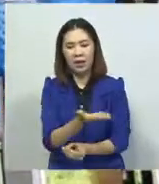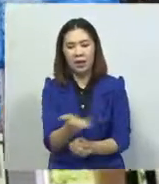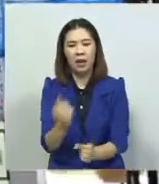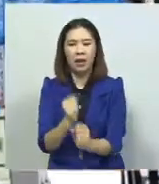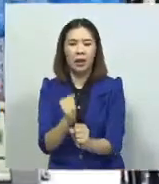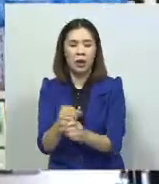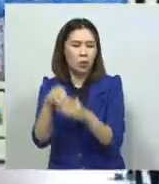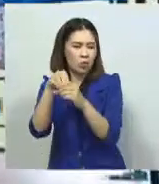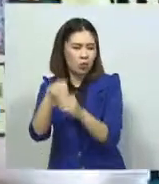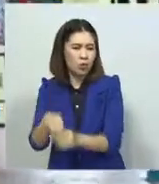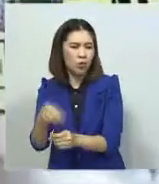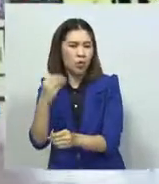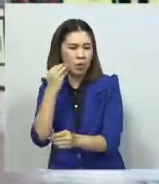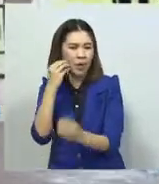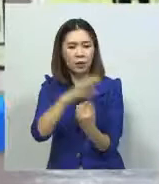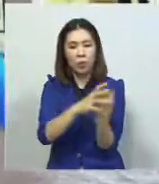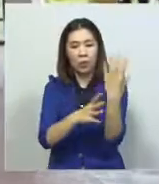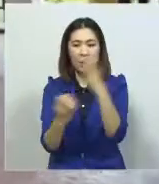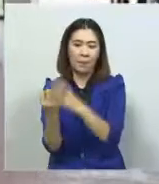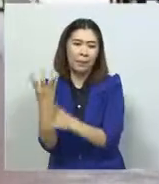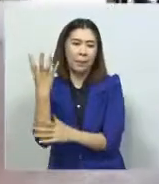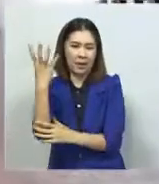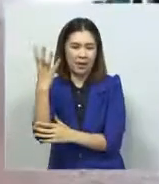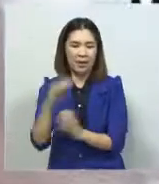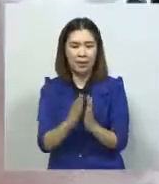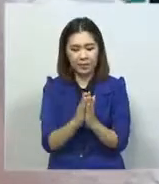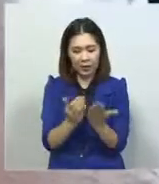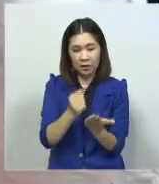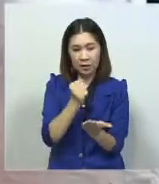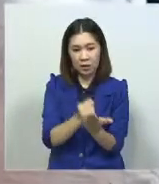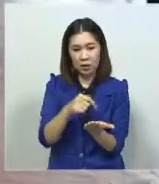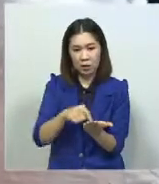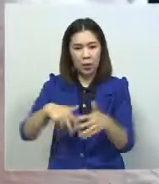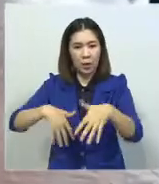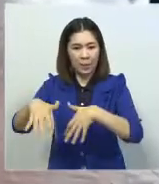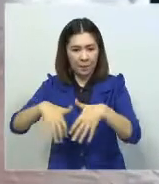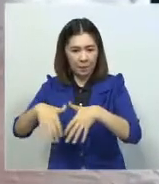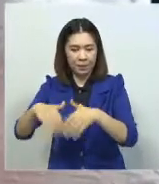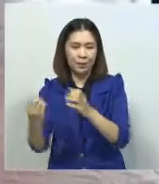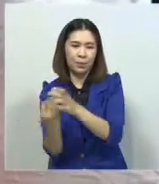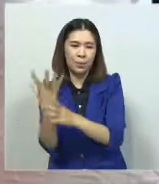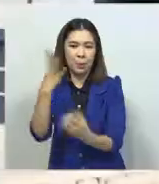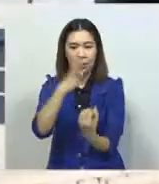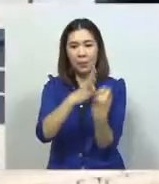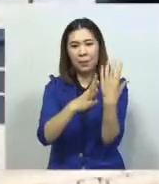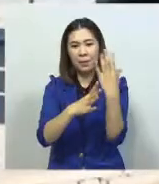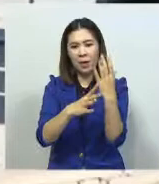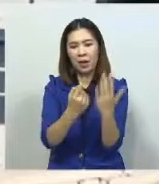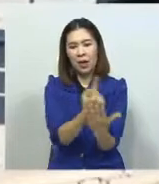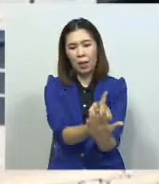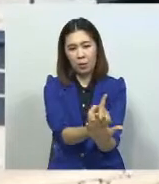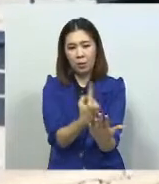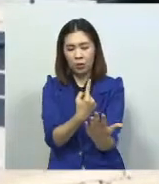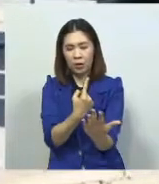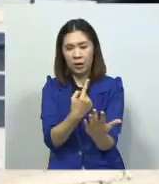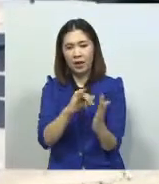โยชน์หรืออยู่อาศัยในเขตป่าสงวนแห่งชาติรวมถึงหนังสือแสดงโครงการป่าชุมชนบ้านคีรีวงศ์แก่ผู้แทนราษฎรใน